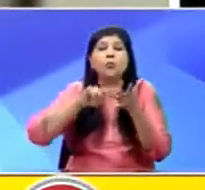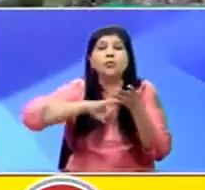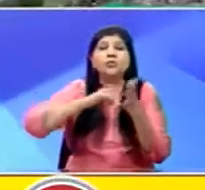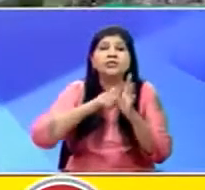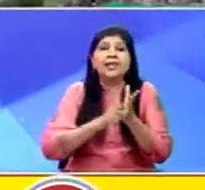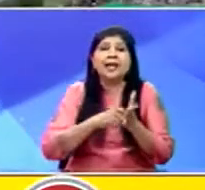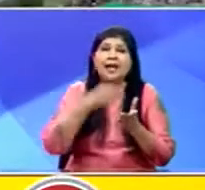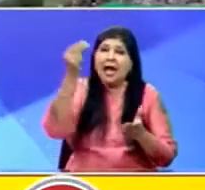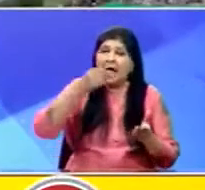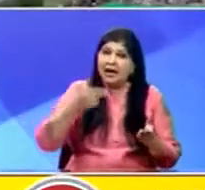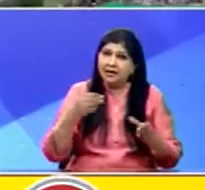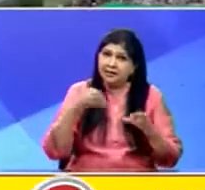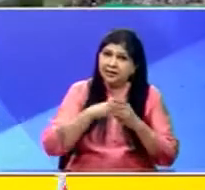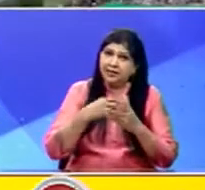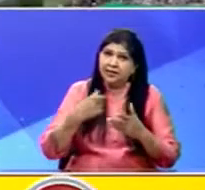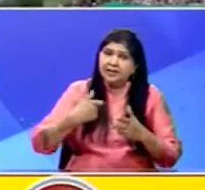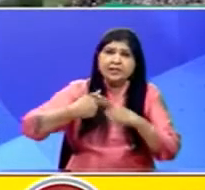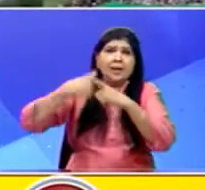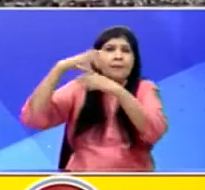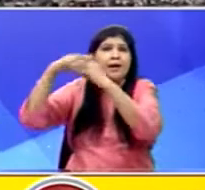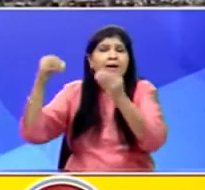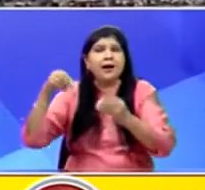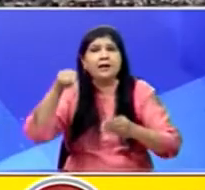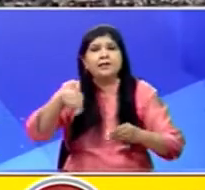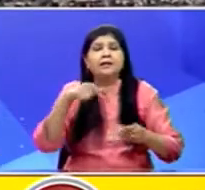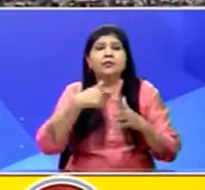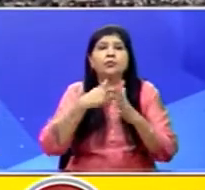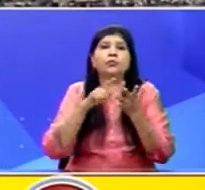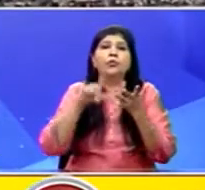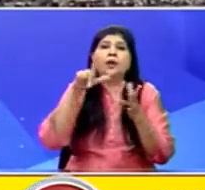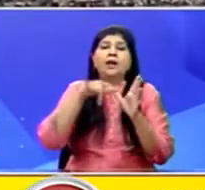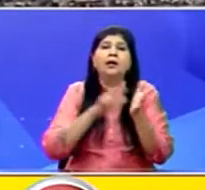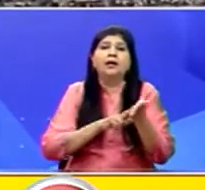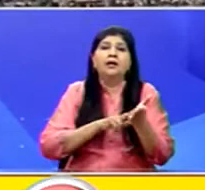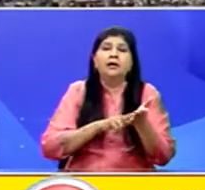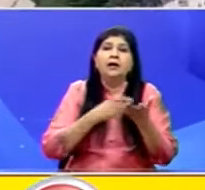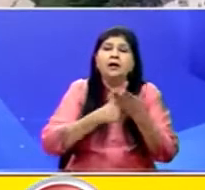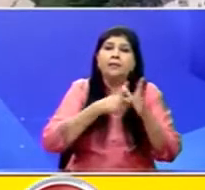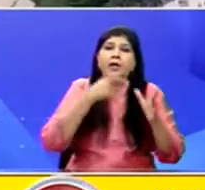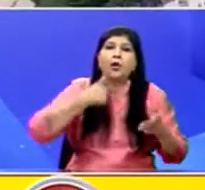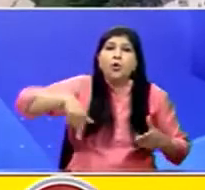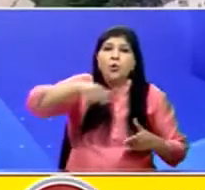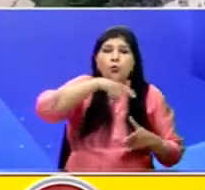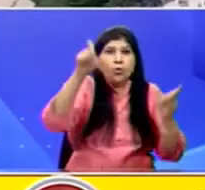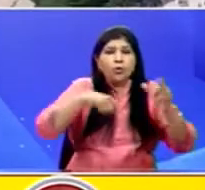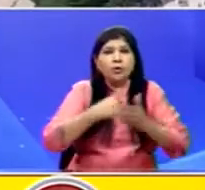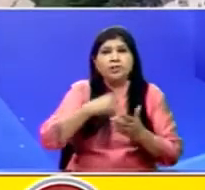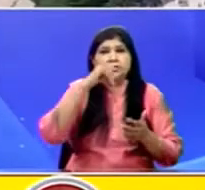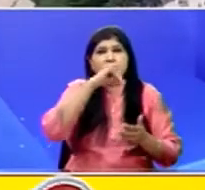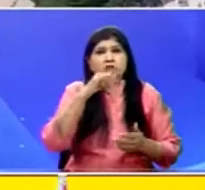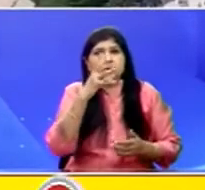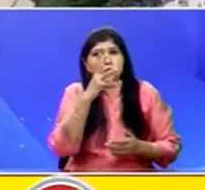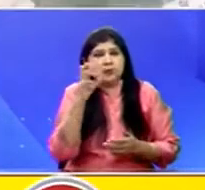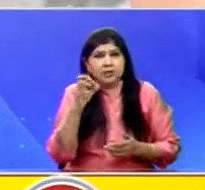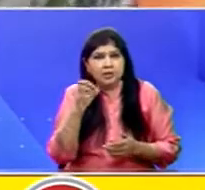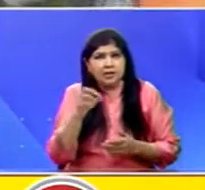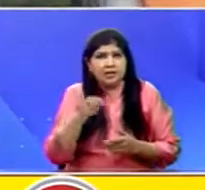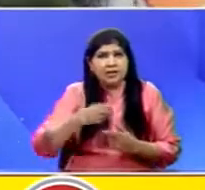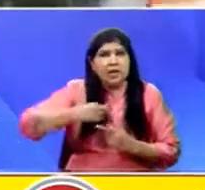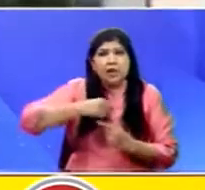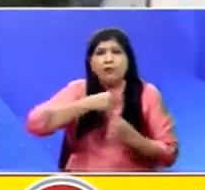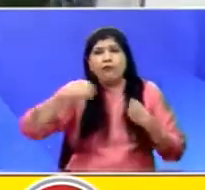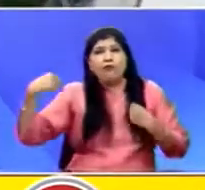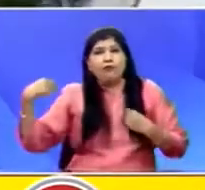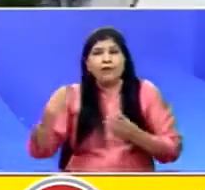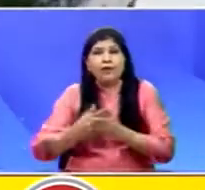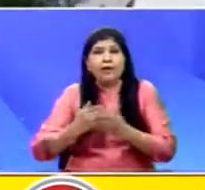है। कर्नाटका के कोलार में लोगों ने 630 फीट लंबा और 205